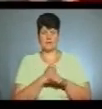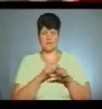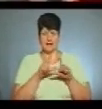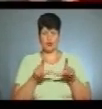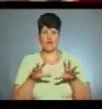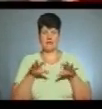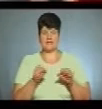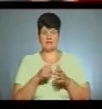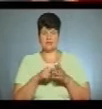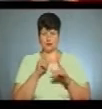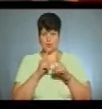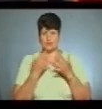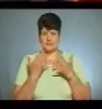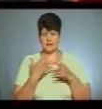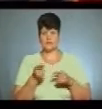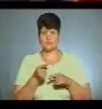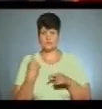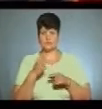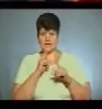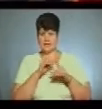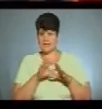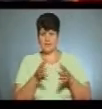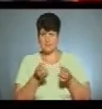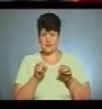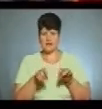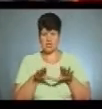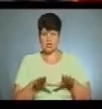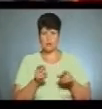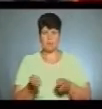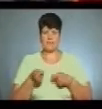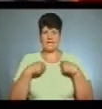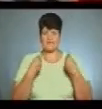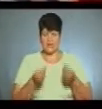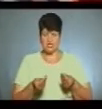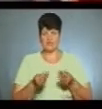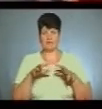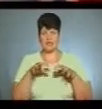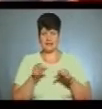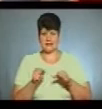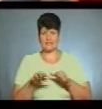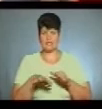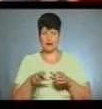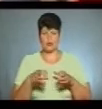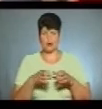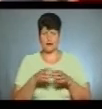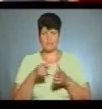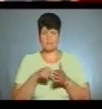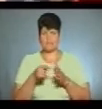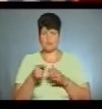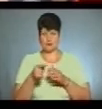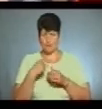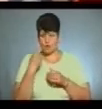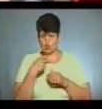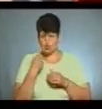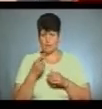Оскільки Тернопільська обласна рада не приймала жодного рішення щодо передачі до комунальної власності територіальної громади міста Тернополя в особі